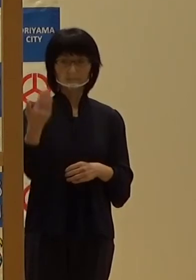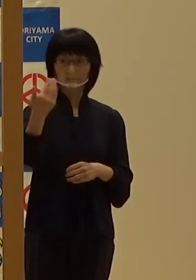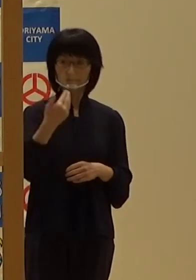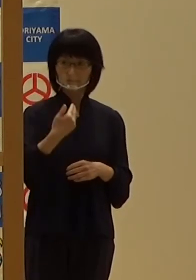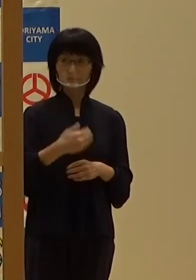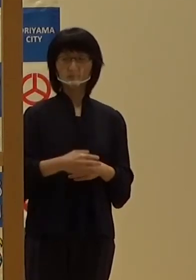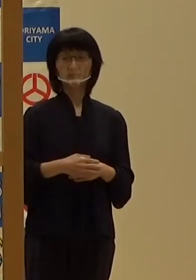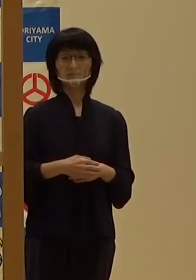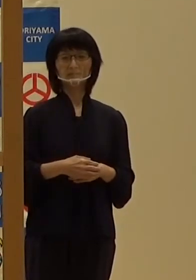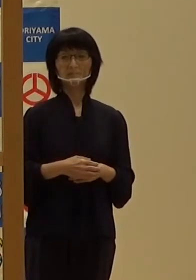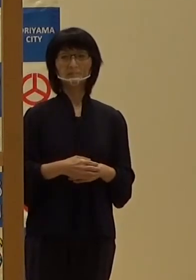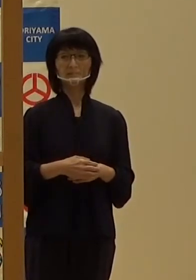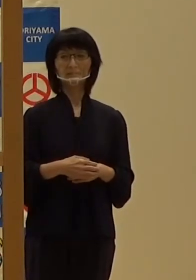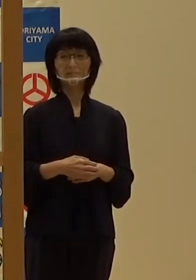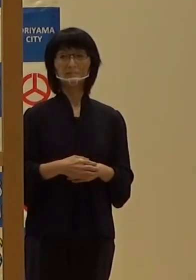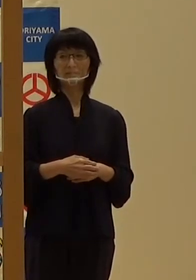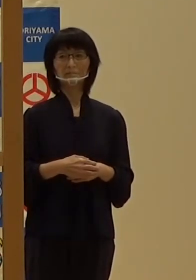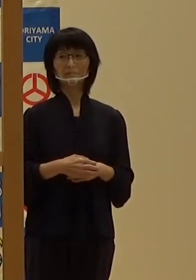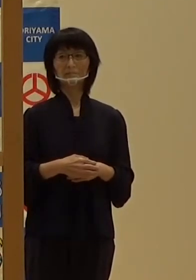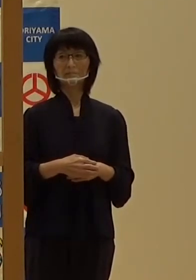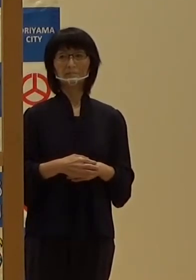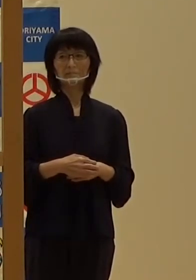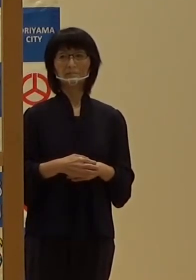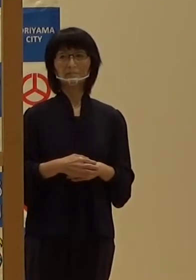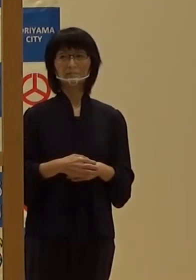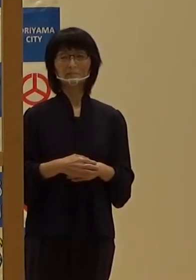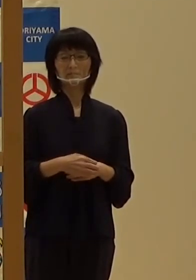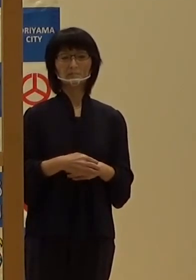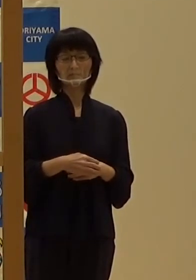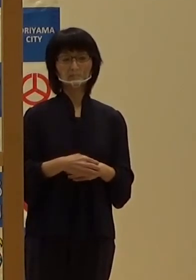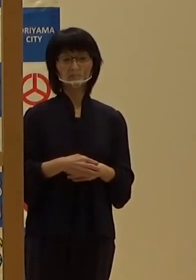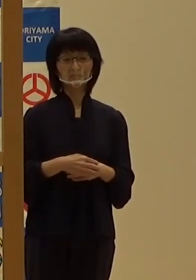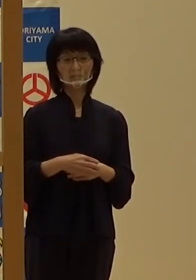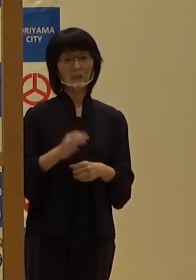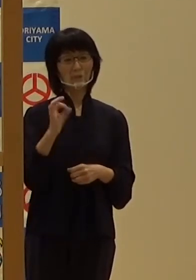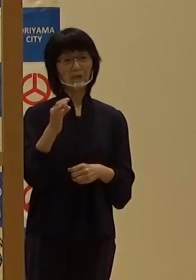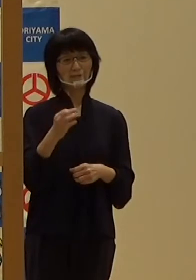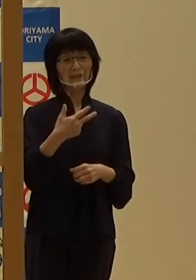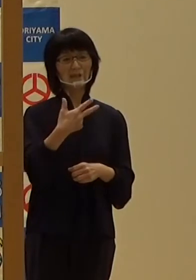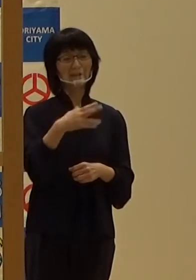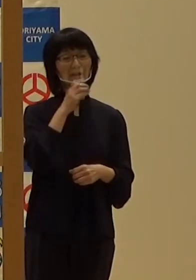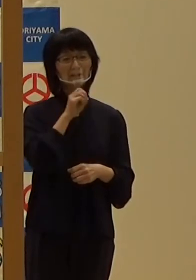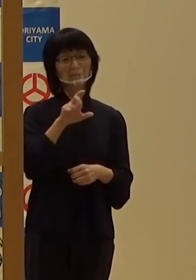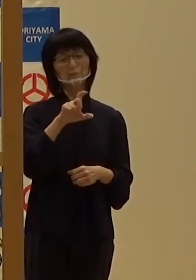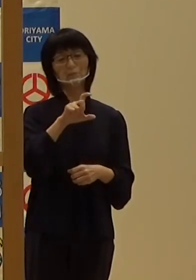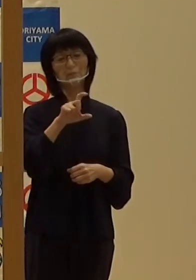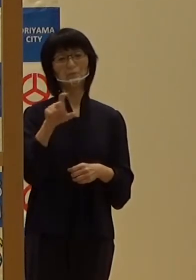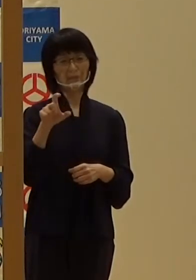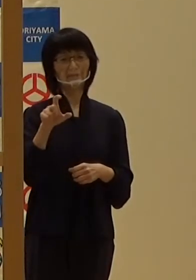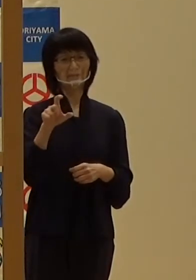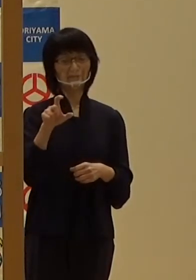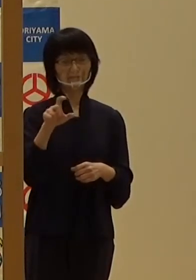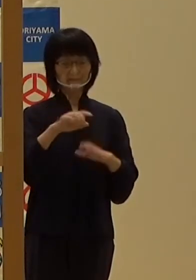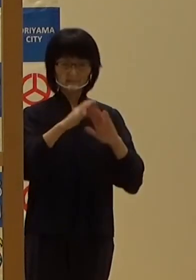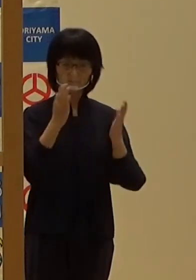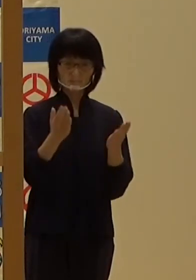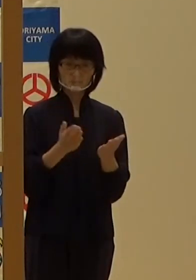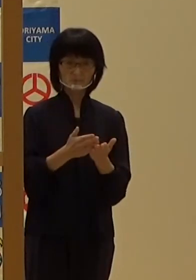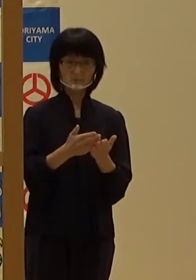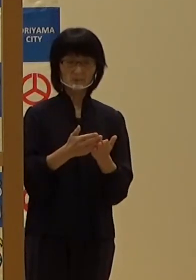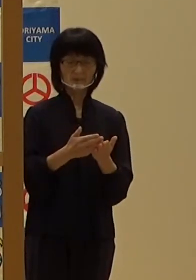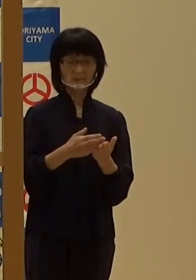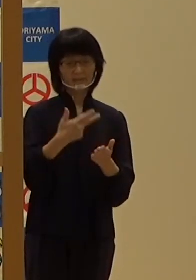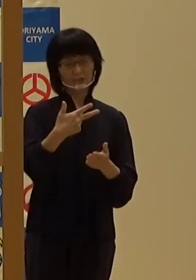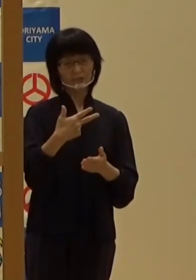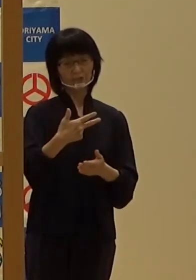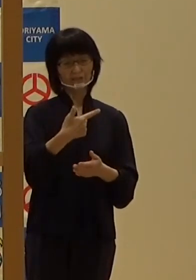先ほどの説明ですと回収費7億円でそのうち9割は市の負担で、事業者